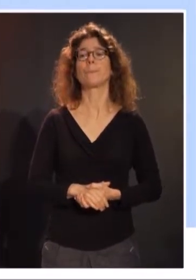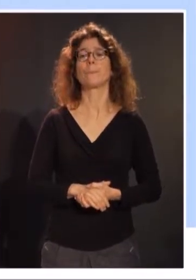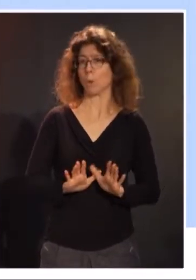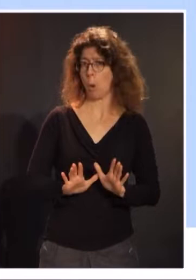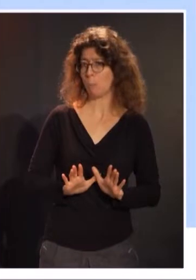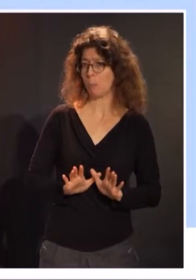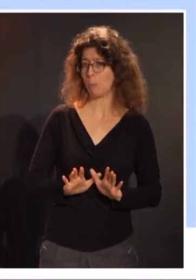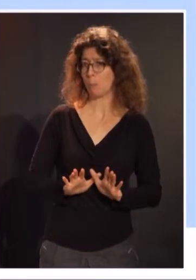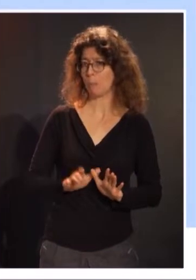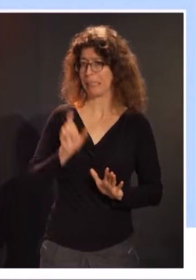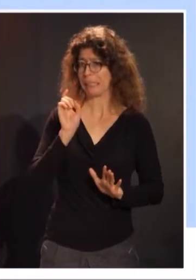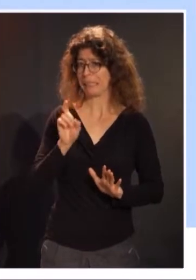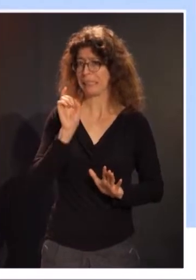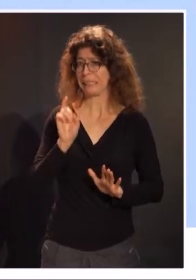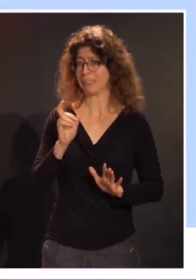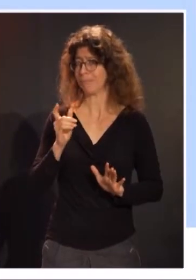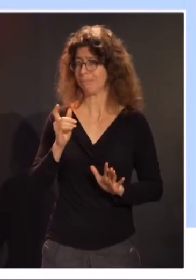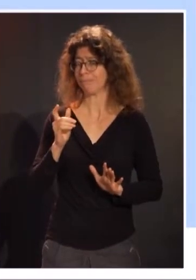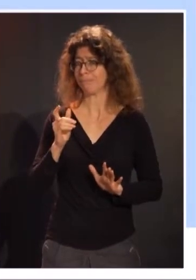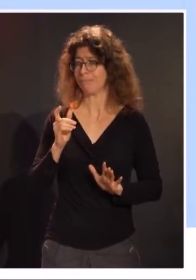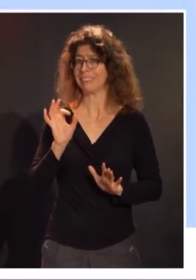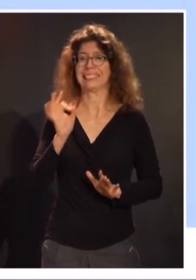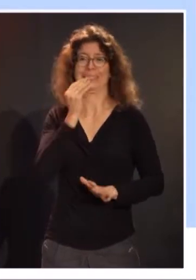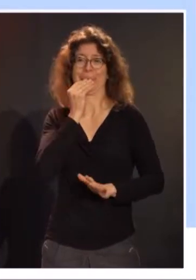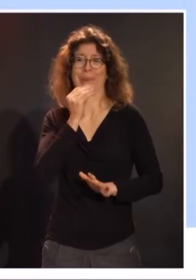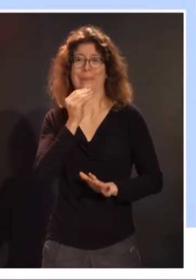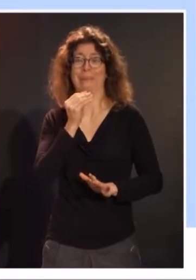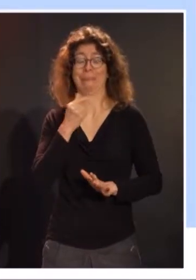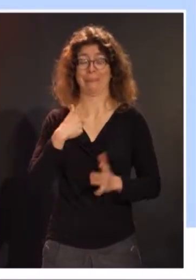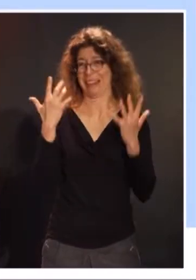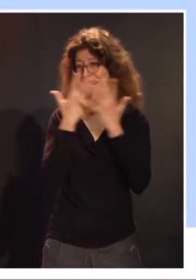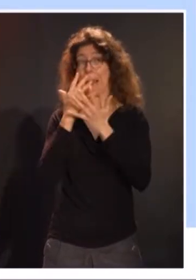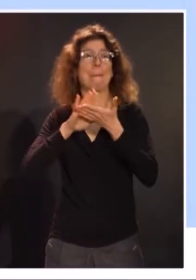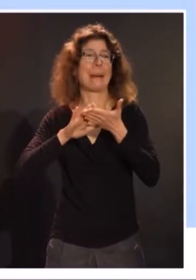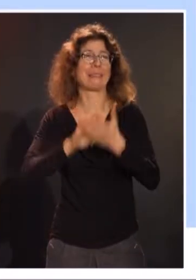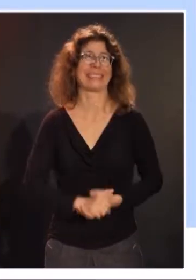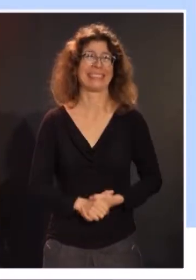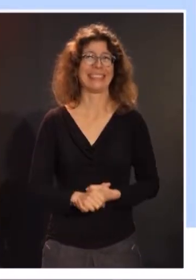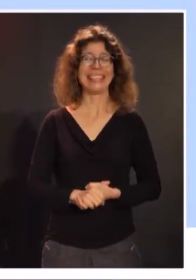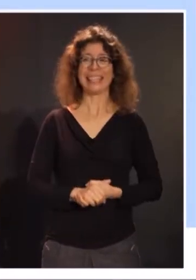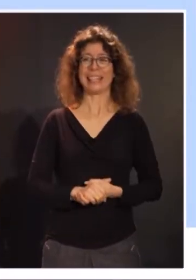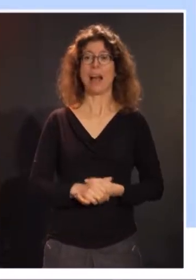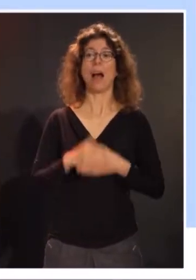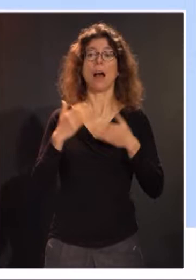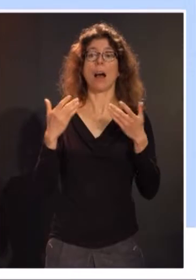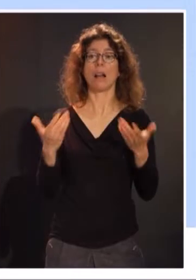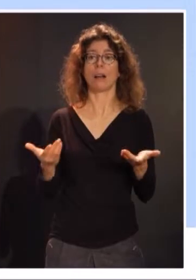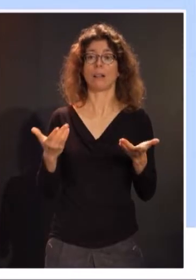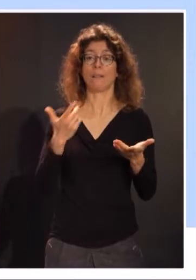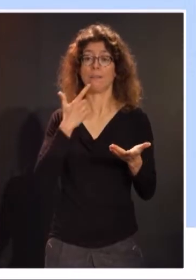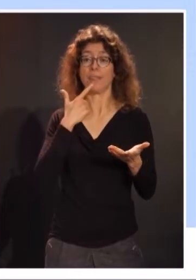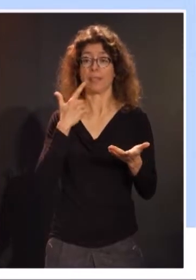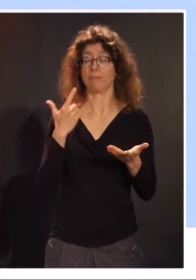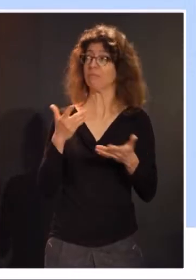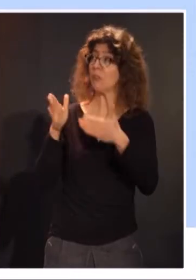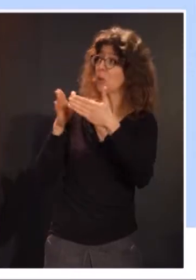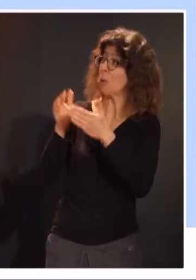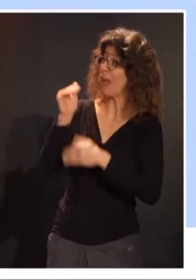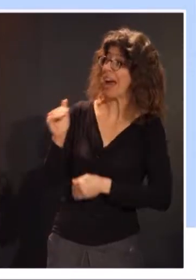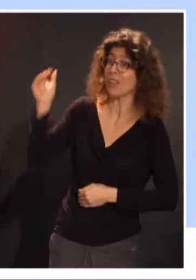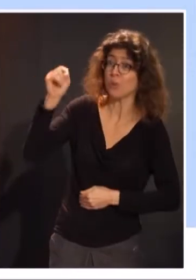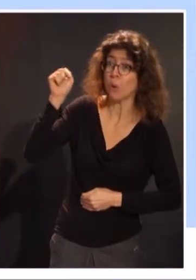Non. Proposition, si, c'est bon. Ça m'a un peu perturbée, désolée. Donc, ne plus dépendre de la lecture par